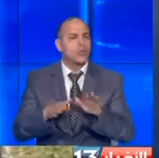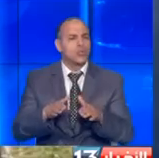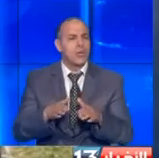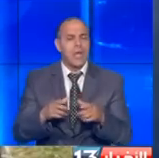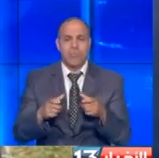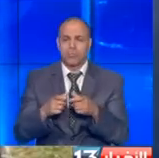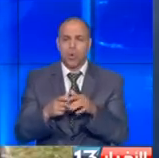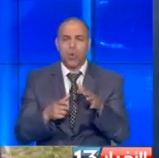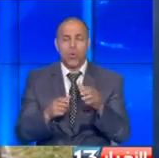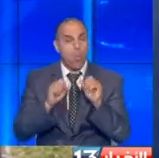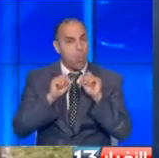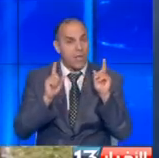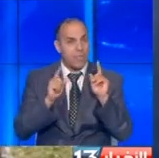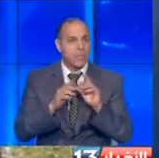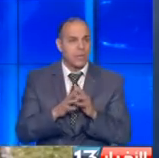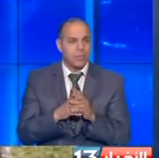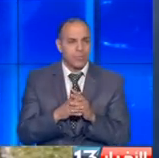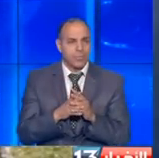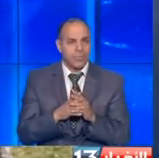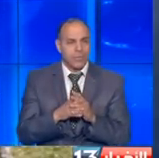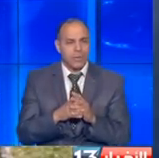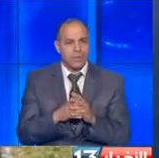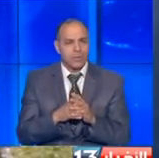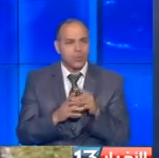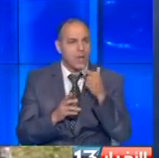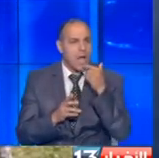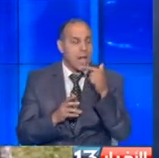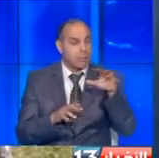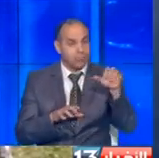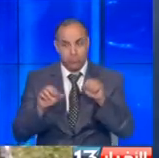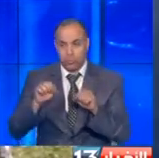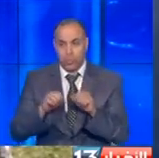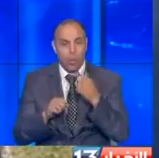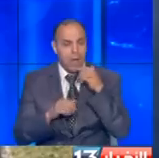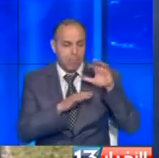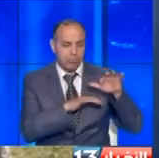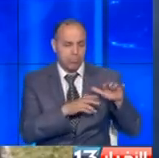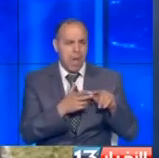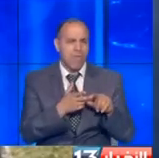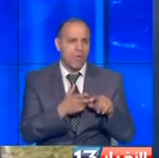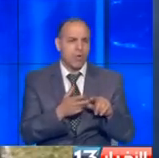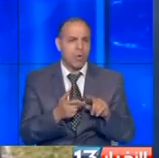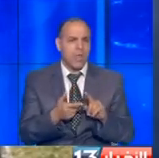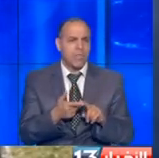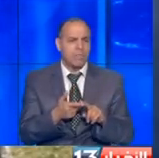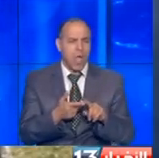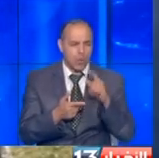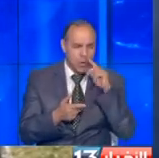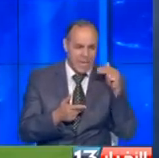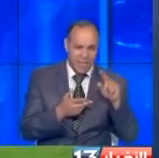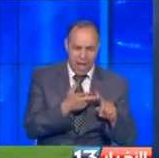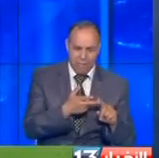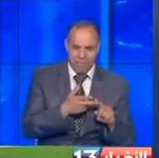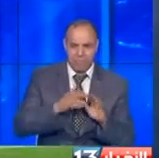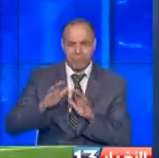التشكيلة تقريبا وضحت مع تكون على النحو التالي: في حراسة المرمى معز حسين، على اليمين ديلان براون، على